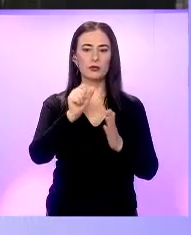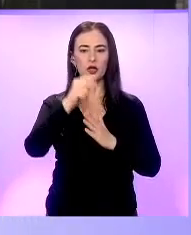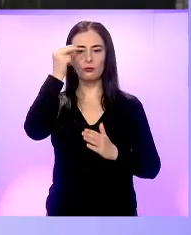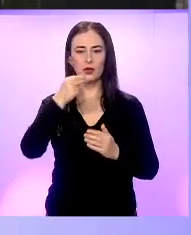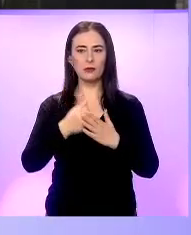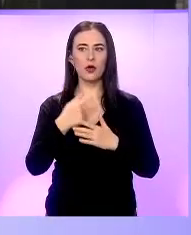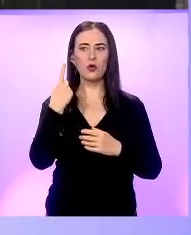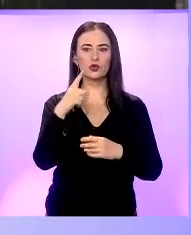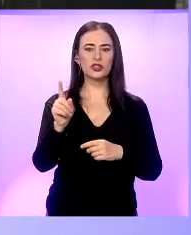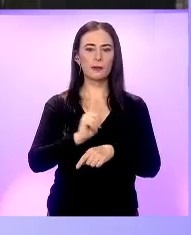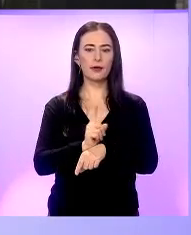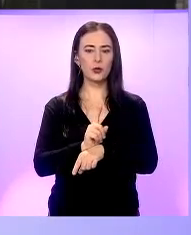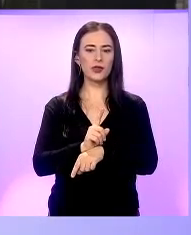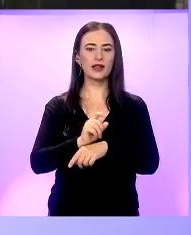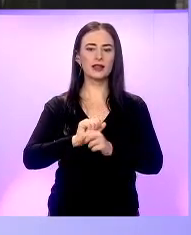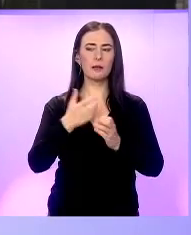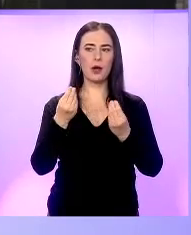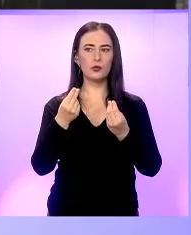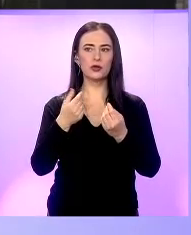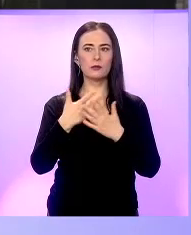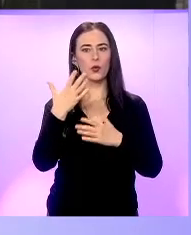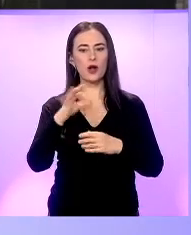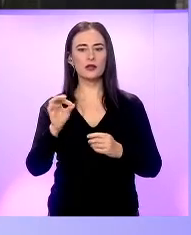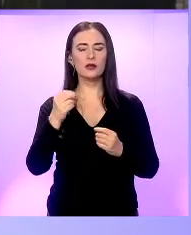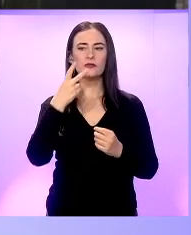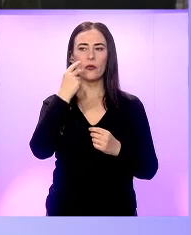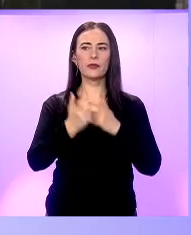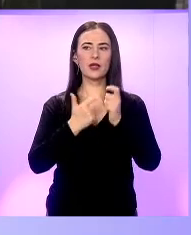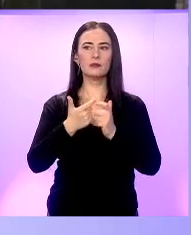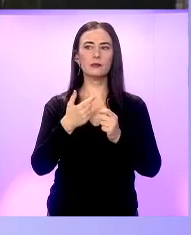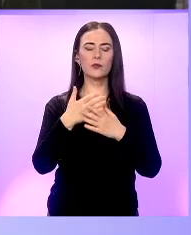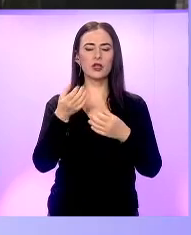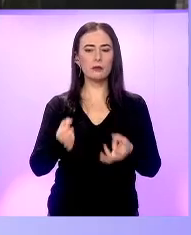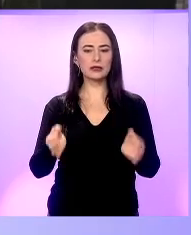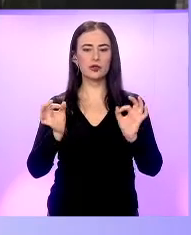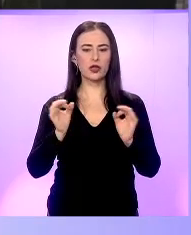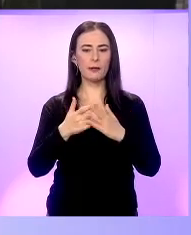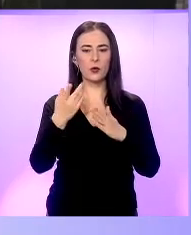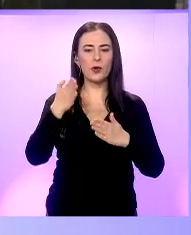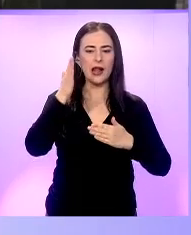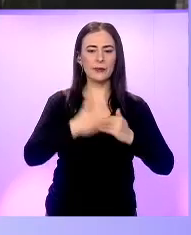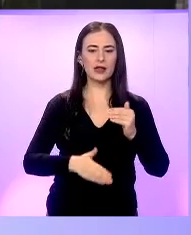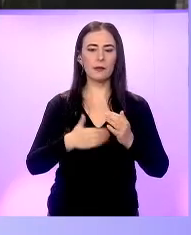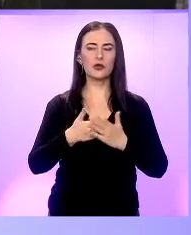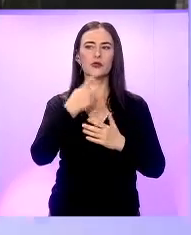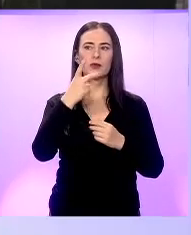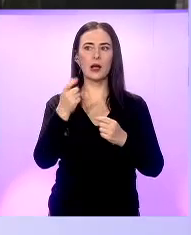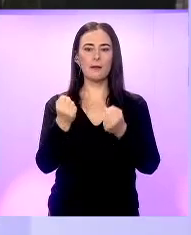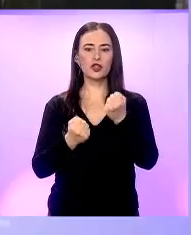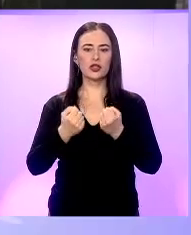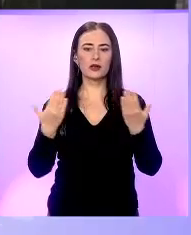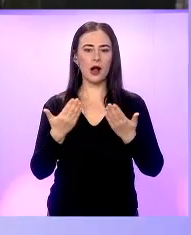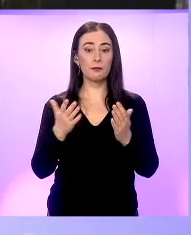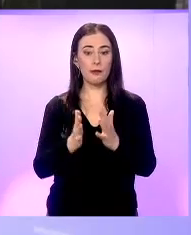Urziceni 100 de minute și la fel și în Petea. Timpii de așteptare sunt chiar mai ridicați la